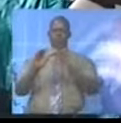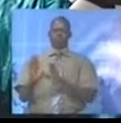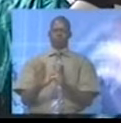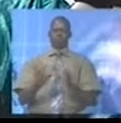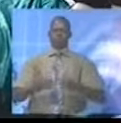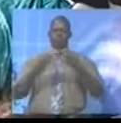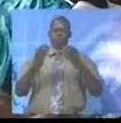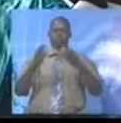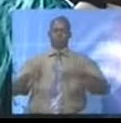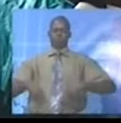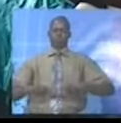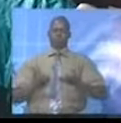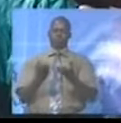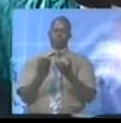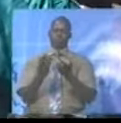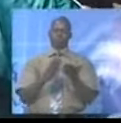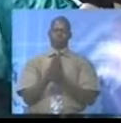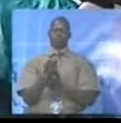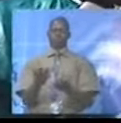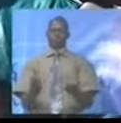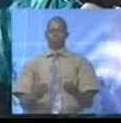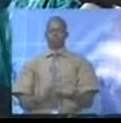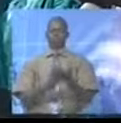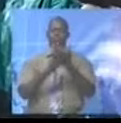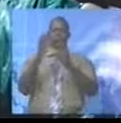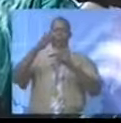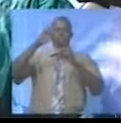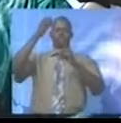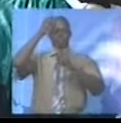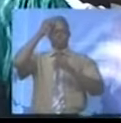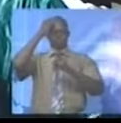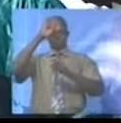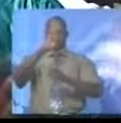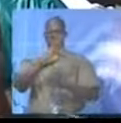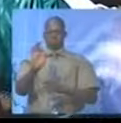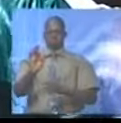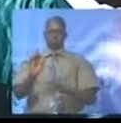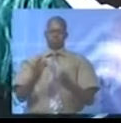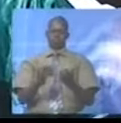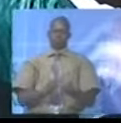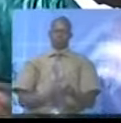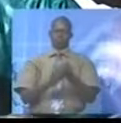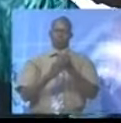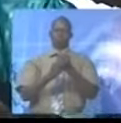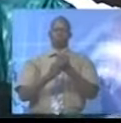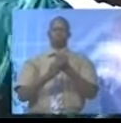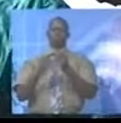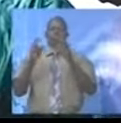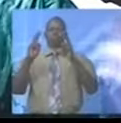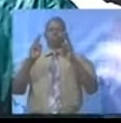réfugiés. Nous voulons par là soutenir l'État burkinabé dans sa lourde tâche de secours aux réfugiés